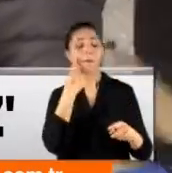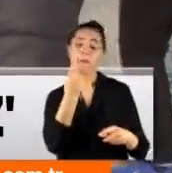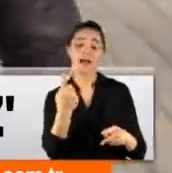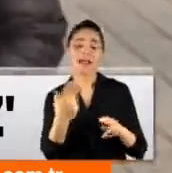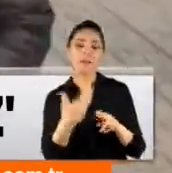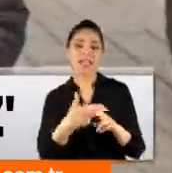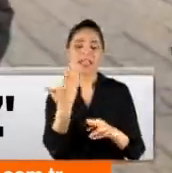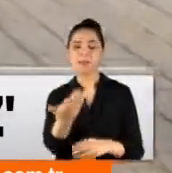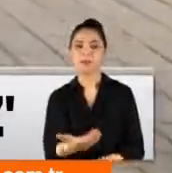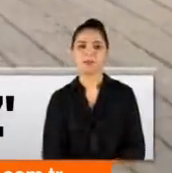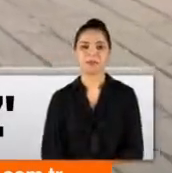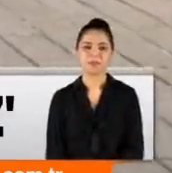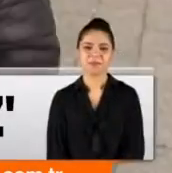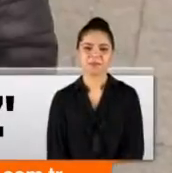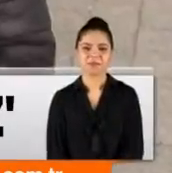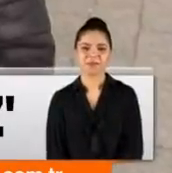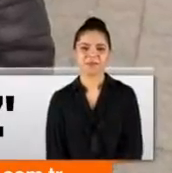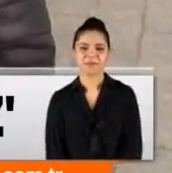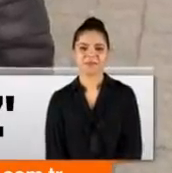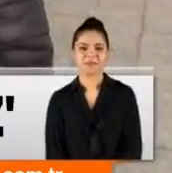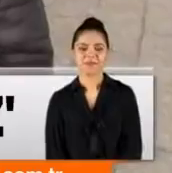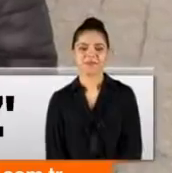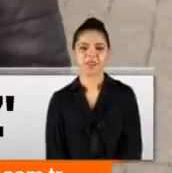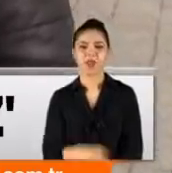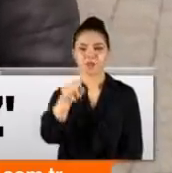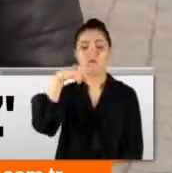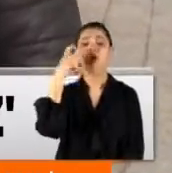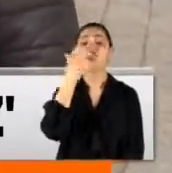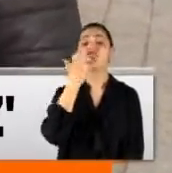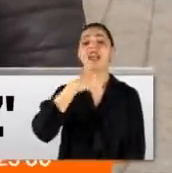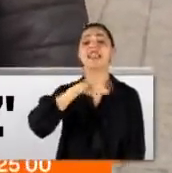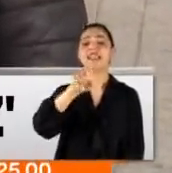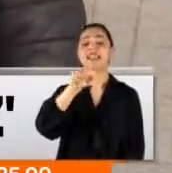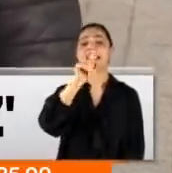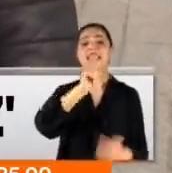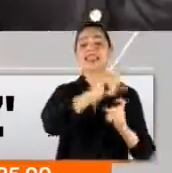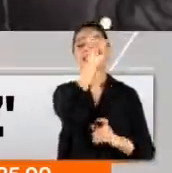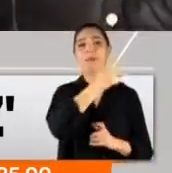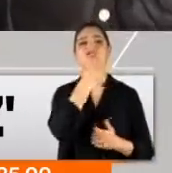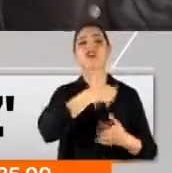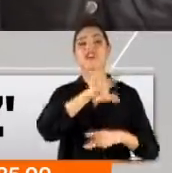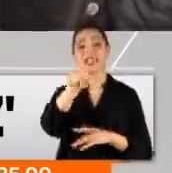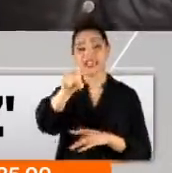yapalım bakalım. Bu klipte Sibel Can değil, siz olacak. Öyle mi?